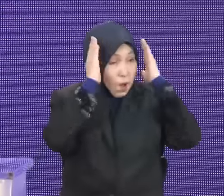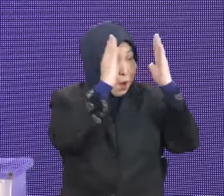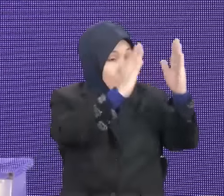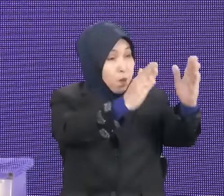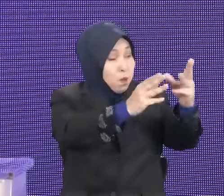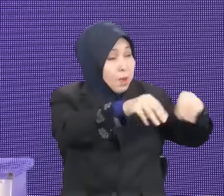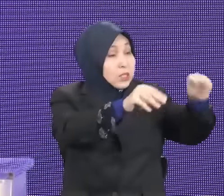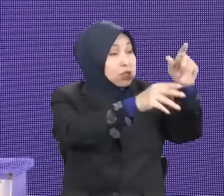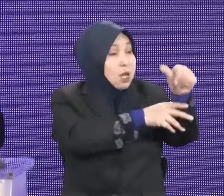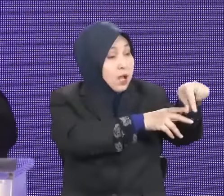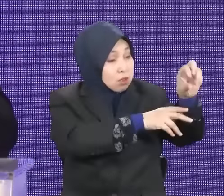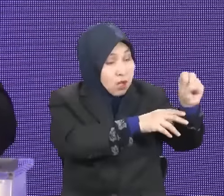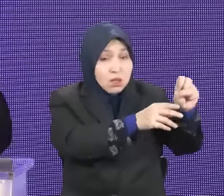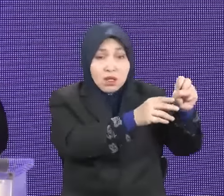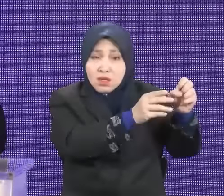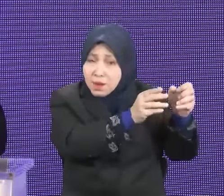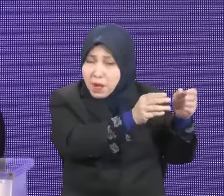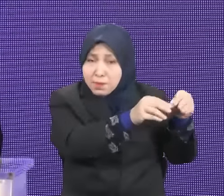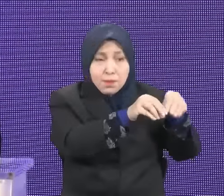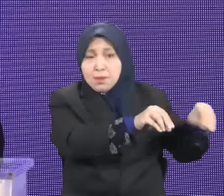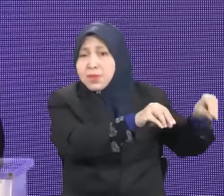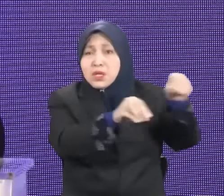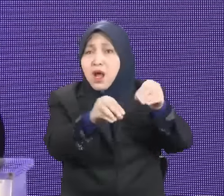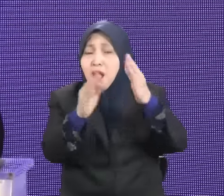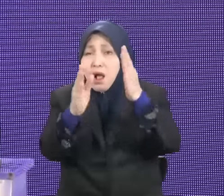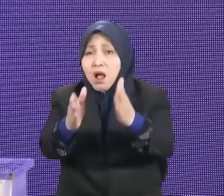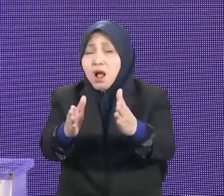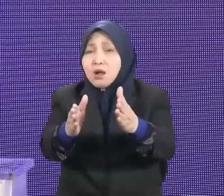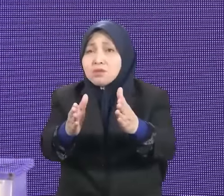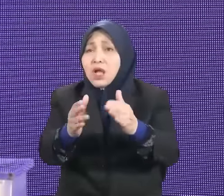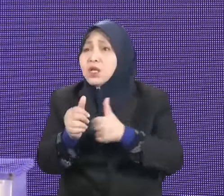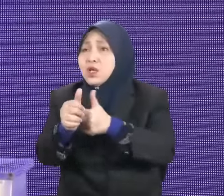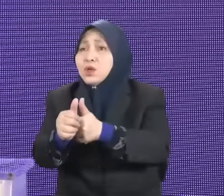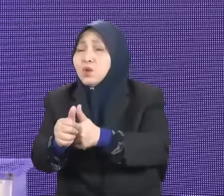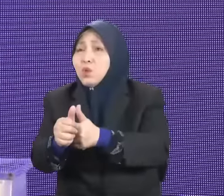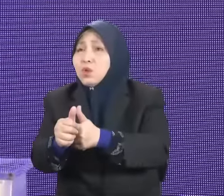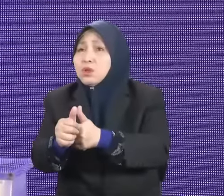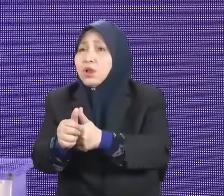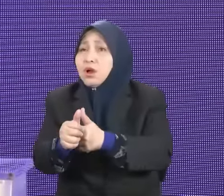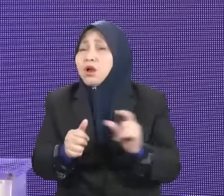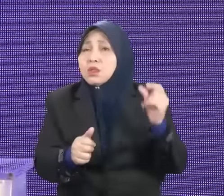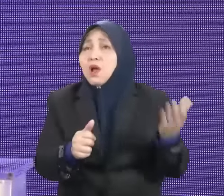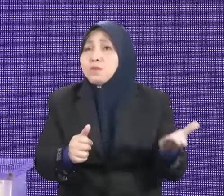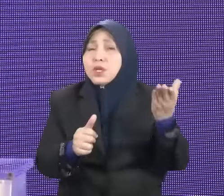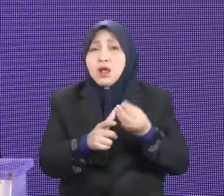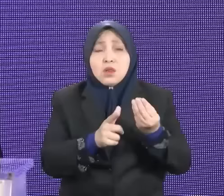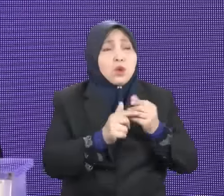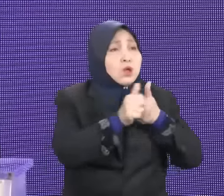Aqsa kemudian berpindah mikir dan mudah ke teman ikut ulama